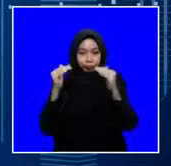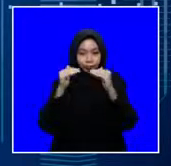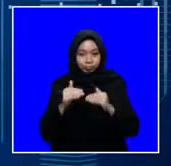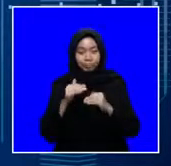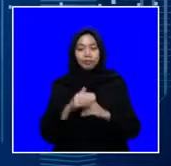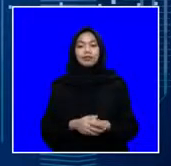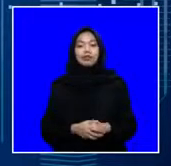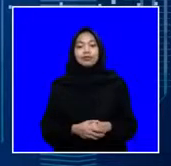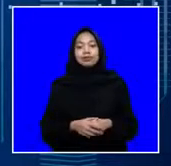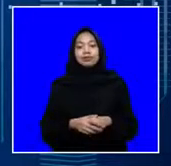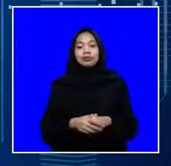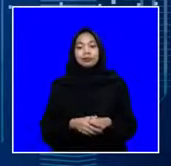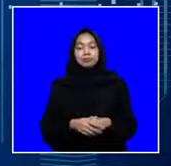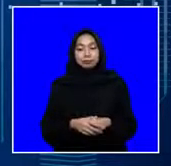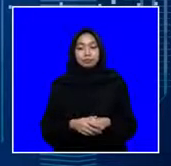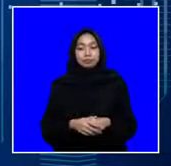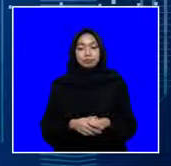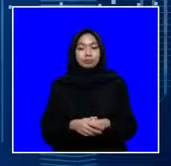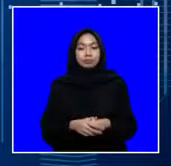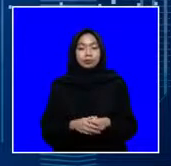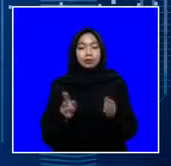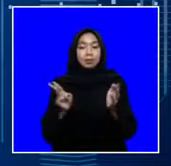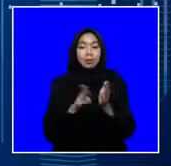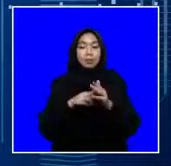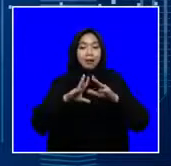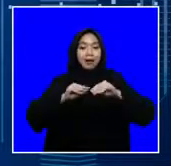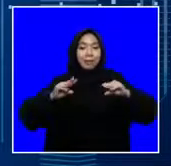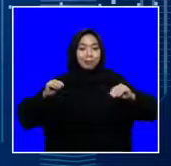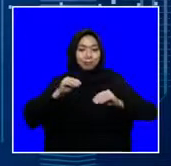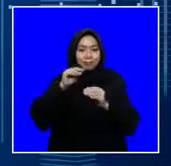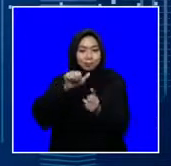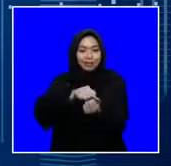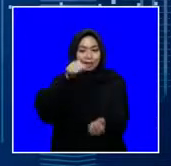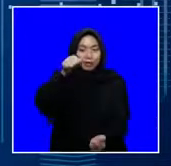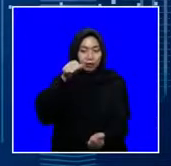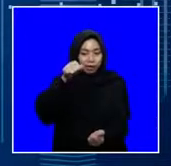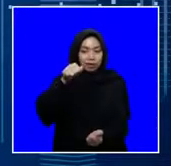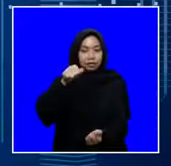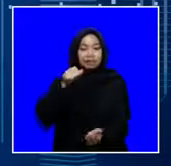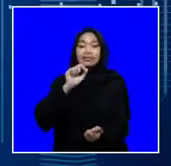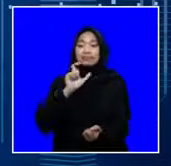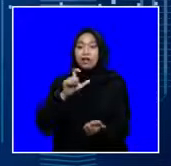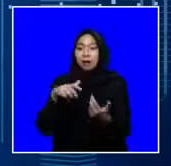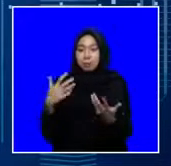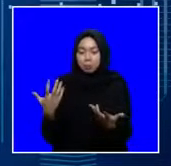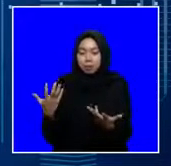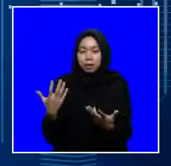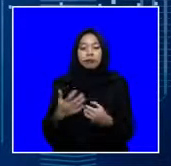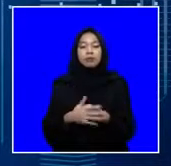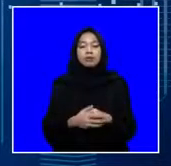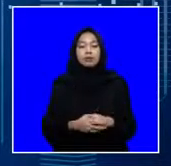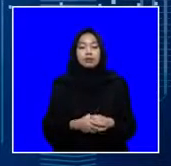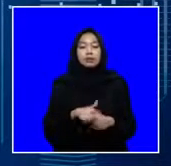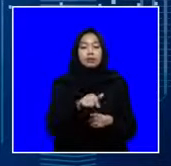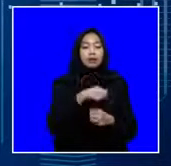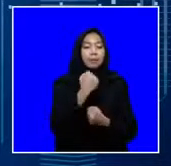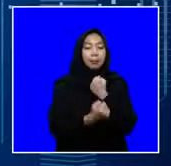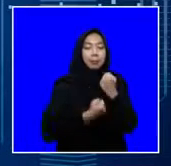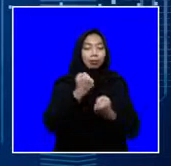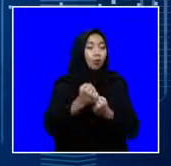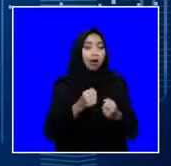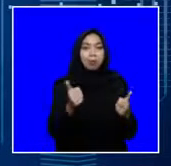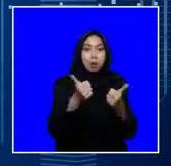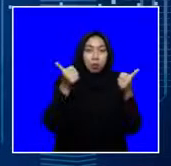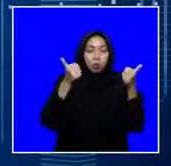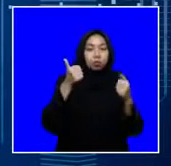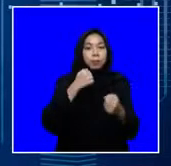micro-credentials ini adalah program flagship kita, di mana kita akan mengirim anak-anak kita malah membuka dengan berbagai macam perusahaan kelas dunia,